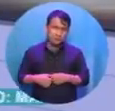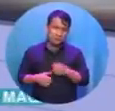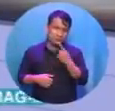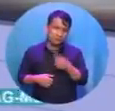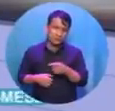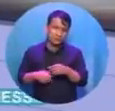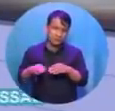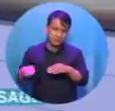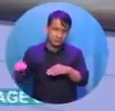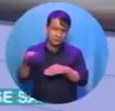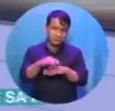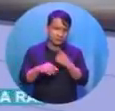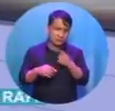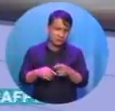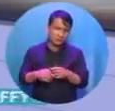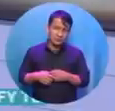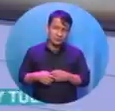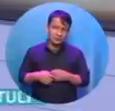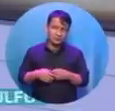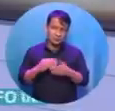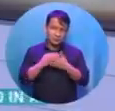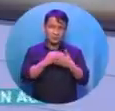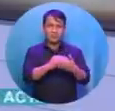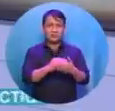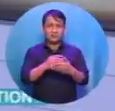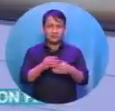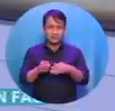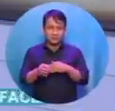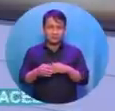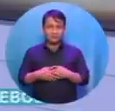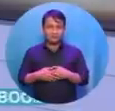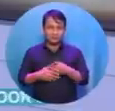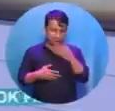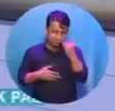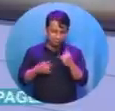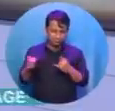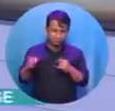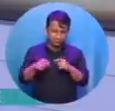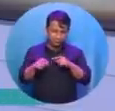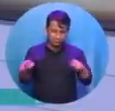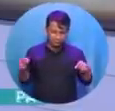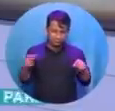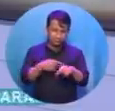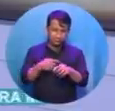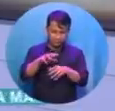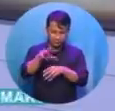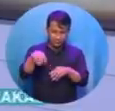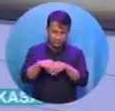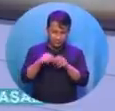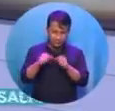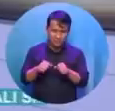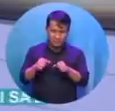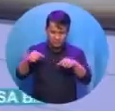po kami. Umiwas lang po kami. Umiwas lang kayo? Paano kayo nagkaiwasan eh magkasama kayo sa tricycle?